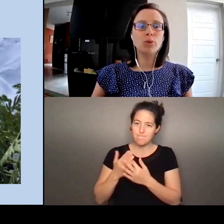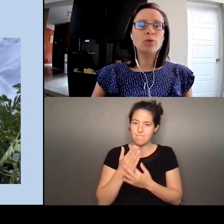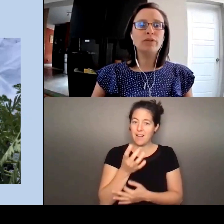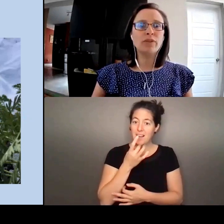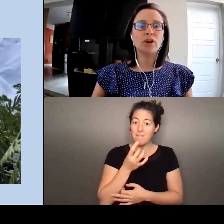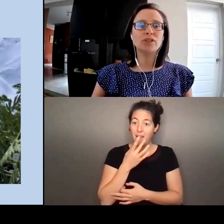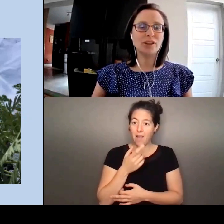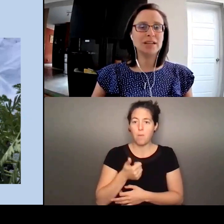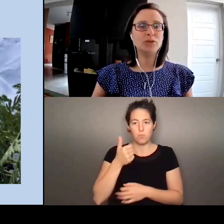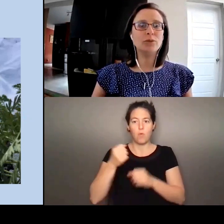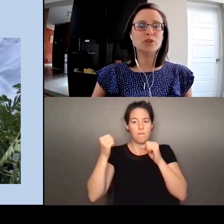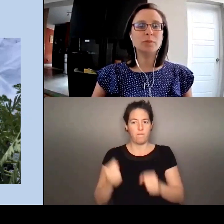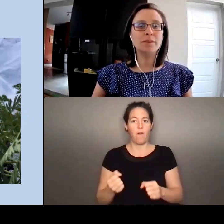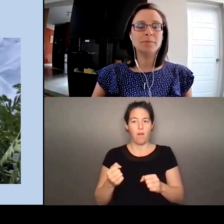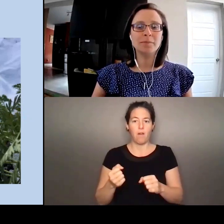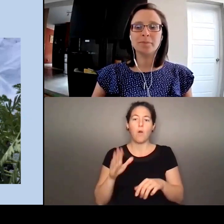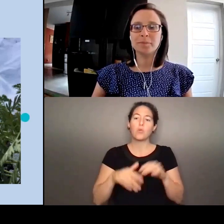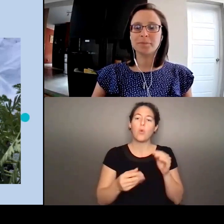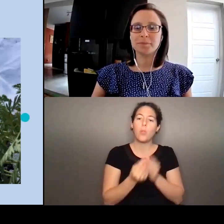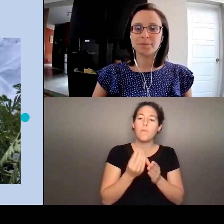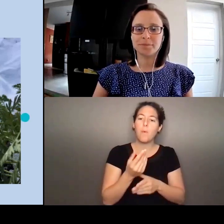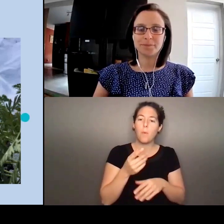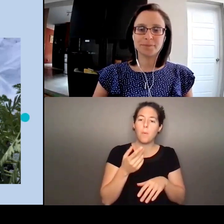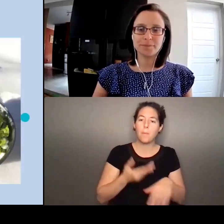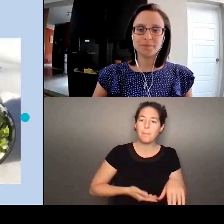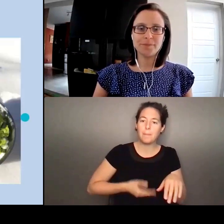sont beaucoup plus fortes que les nouveaux semis.